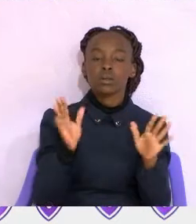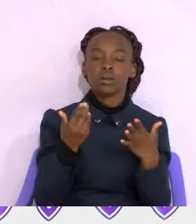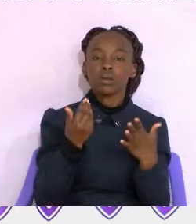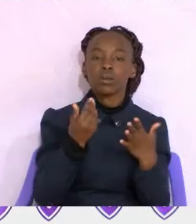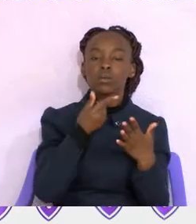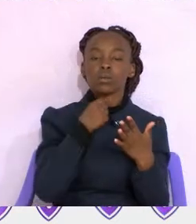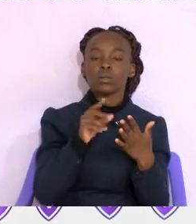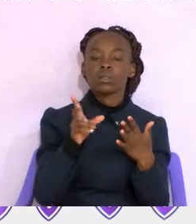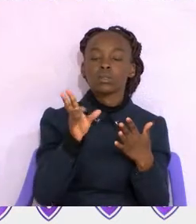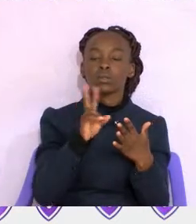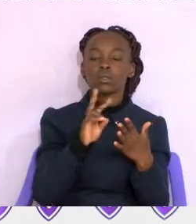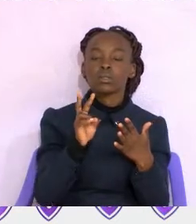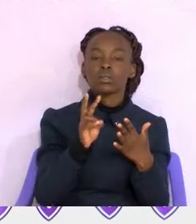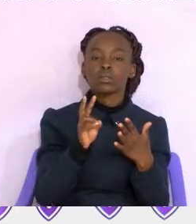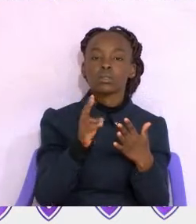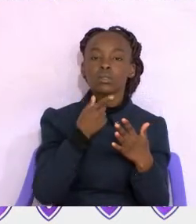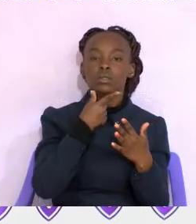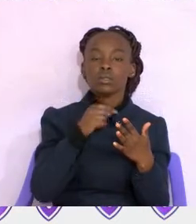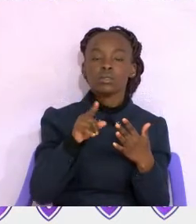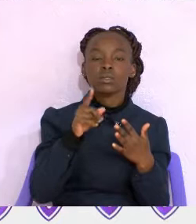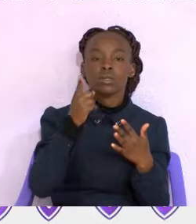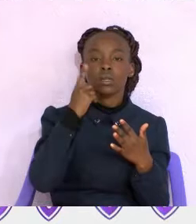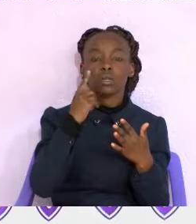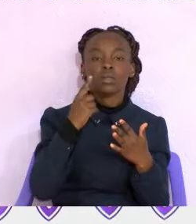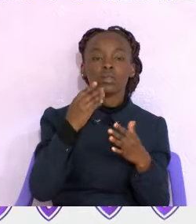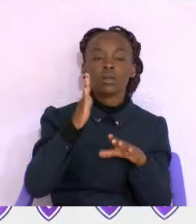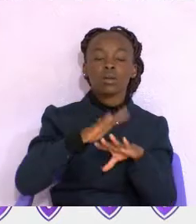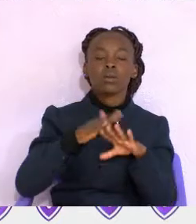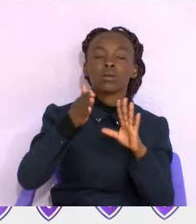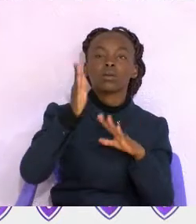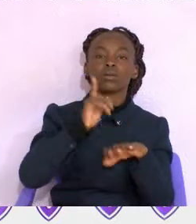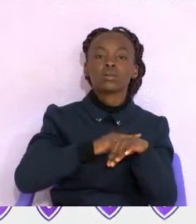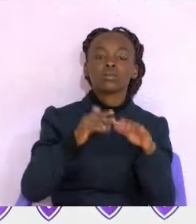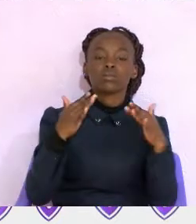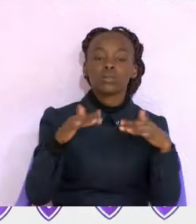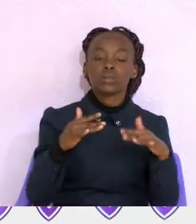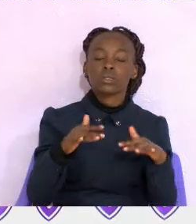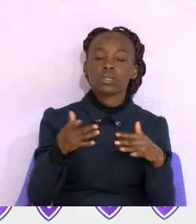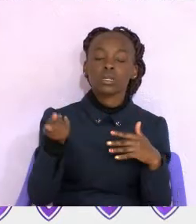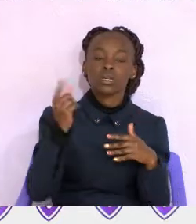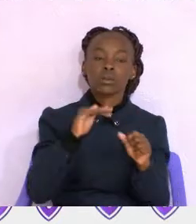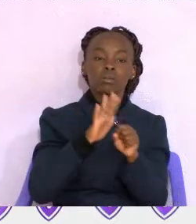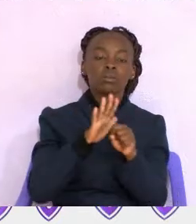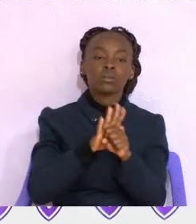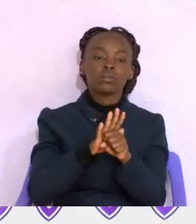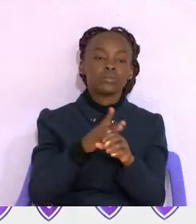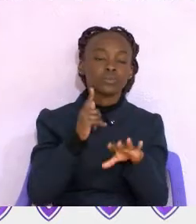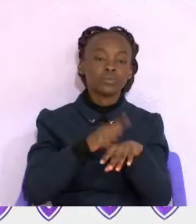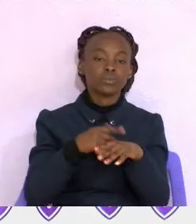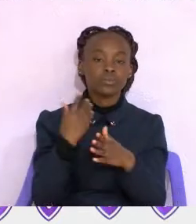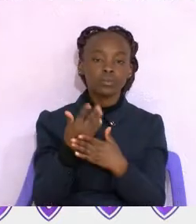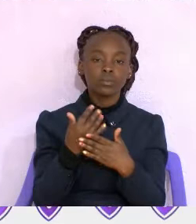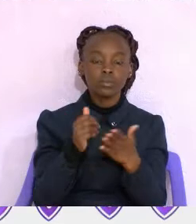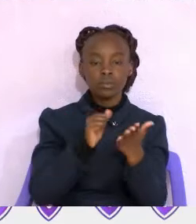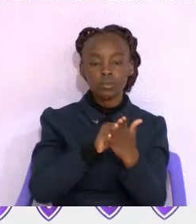mambo. Macho yake zilisalia kwa Mungu. Hata wakati dhoruba ilikuwa inaendelea kukaza, hata wakati vitu zilionekana